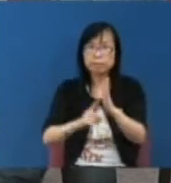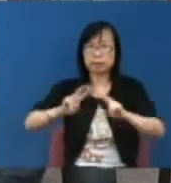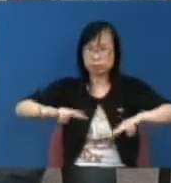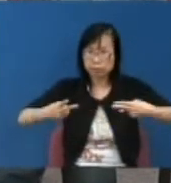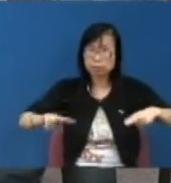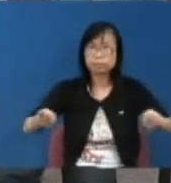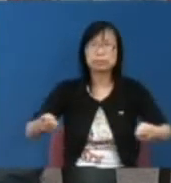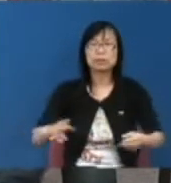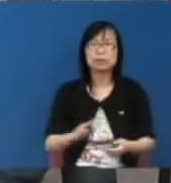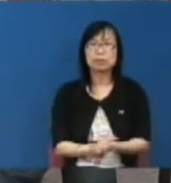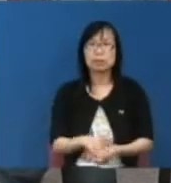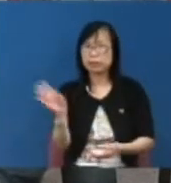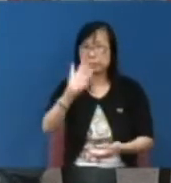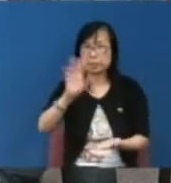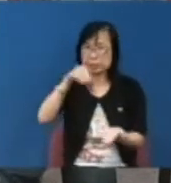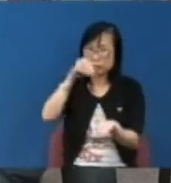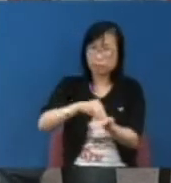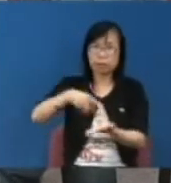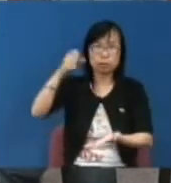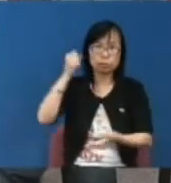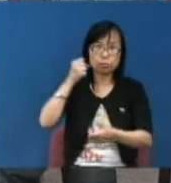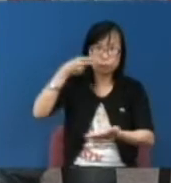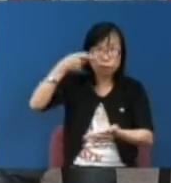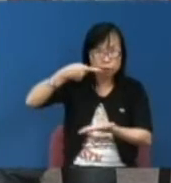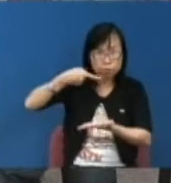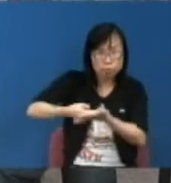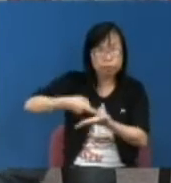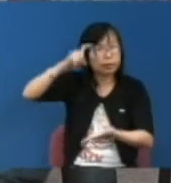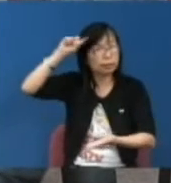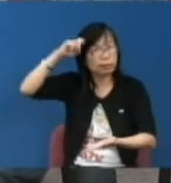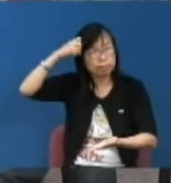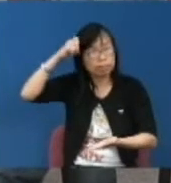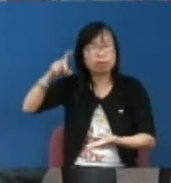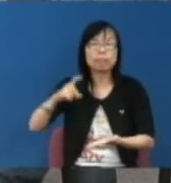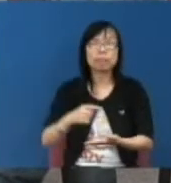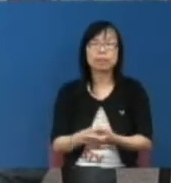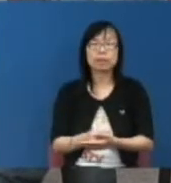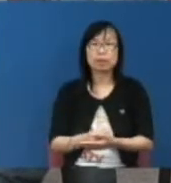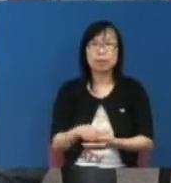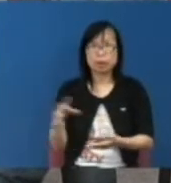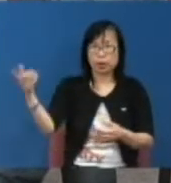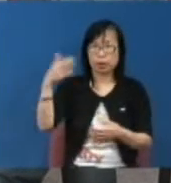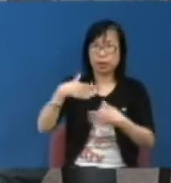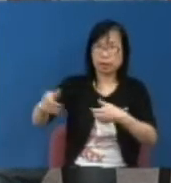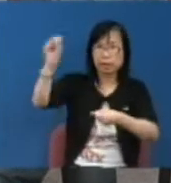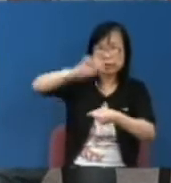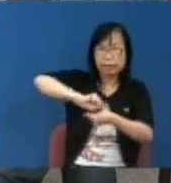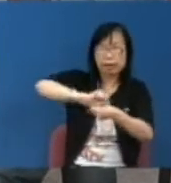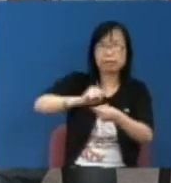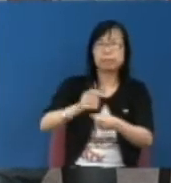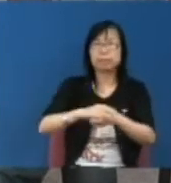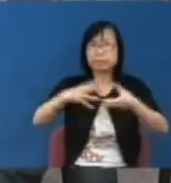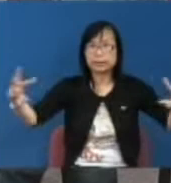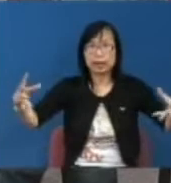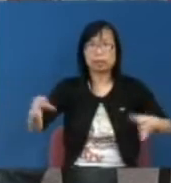邊咧，我哋唔係一定要用一個負面嘅諗法，就話即係只係諗住話去加大個 GFA 啊，或者即係個